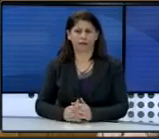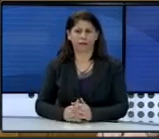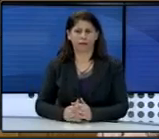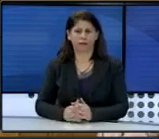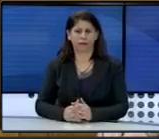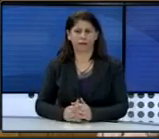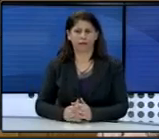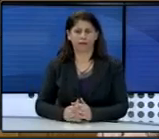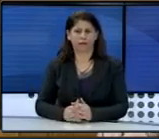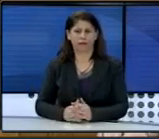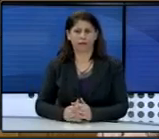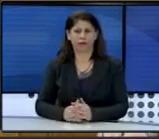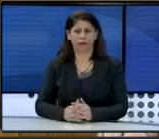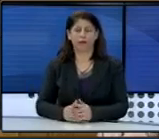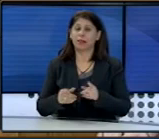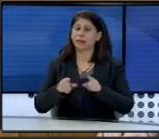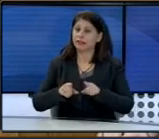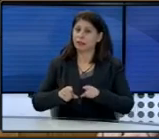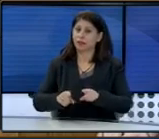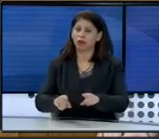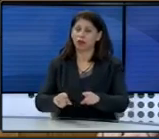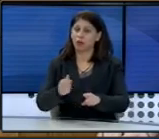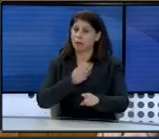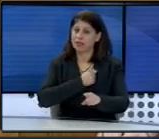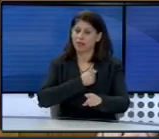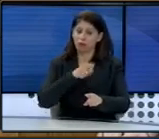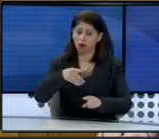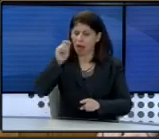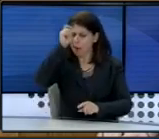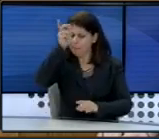Ταυτόχρονα όμως θεωρούμε απαράδεκτο